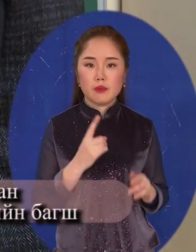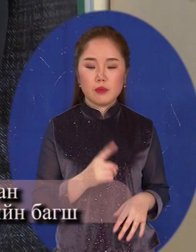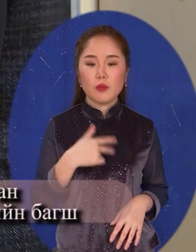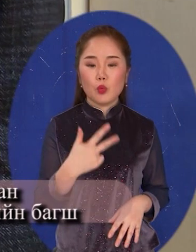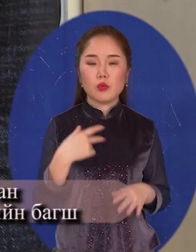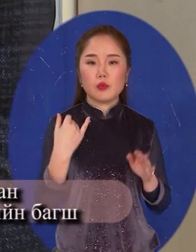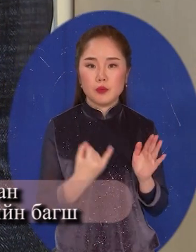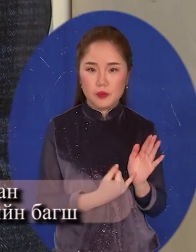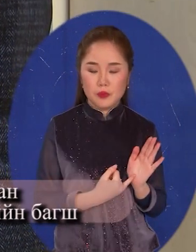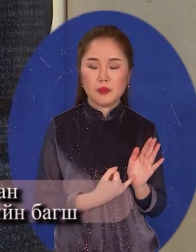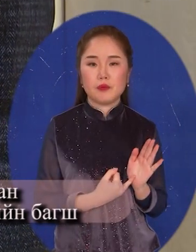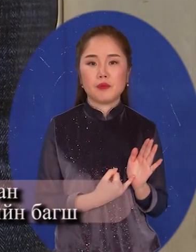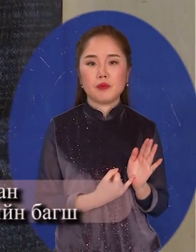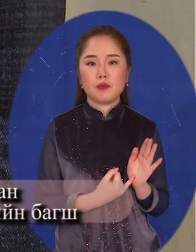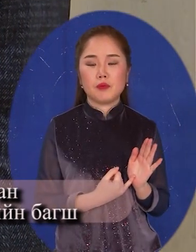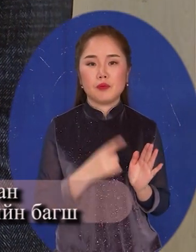136